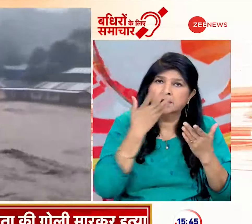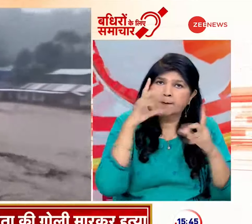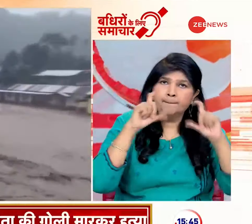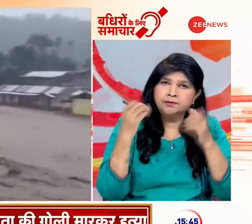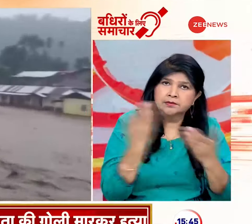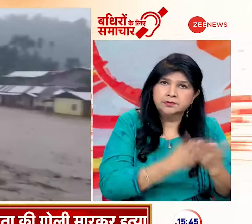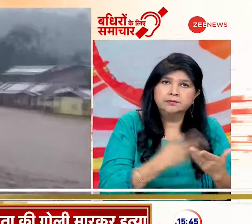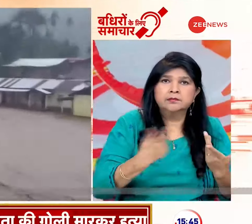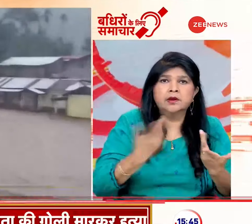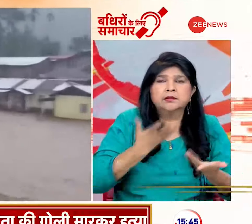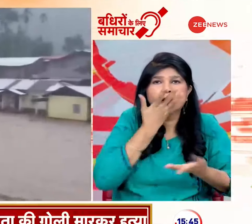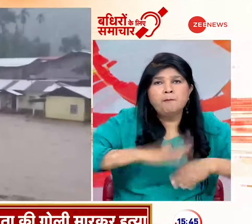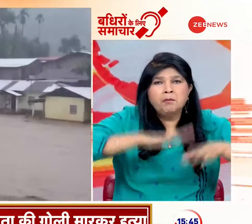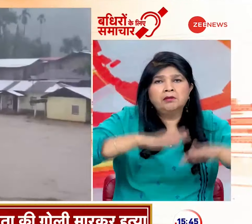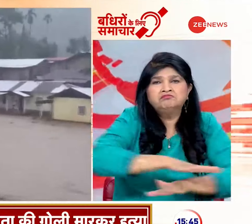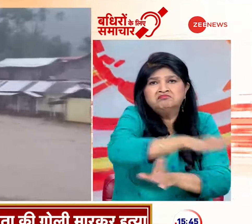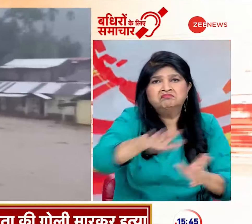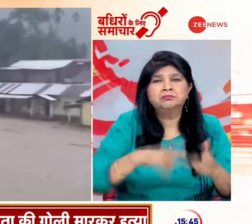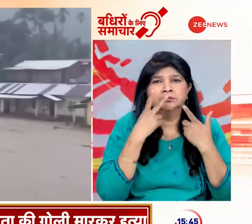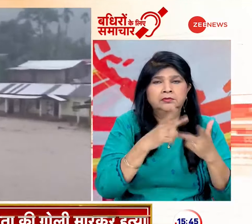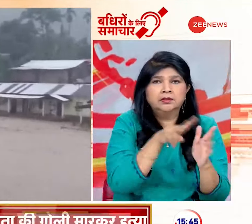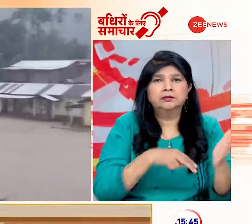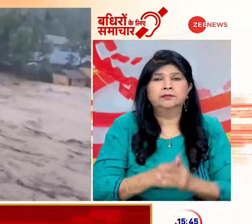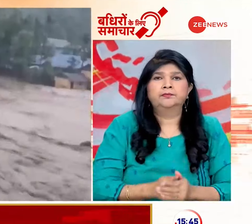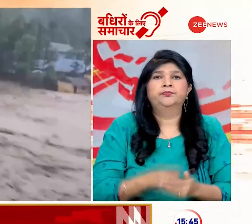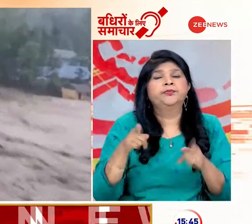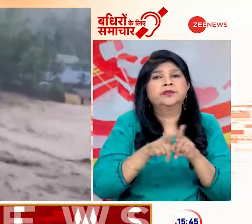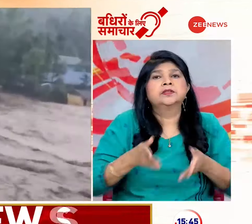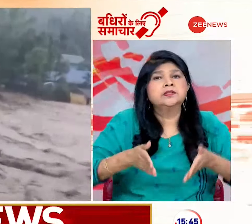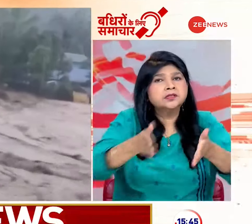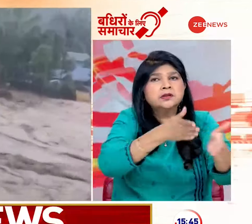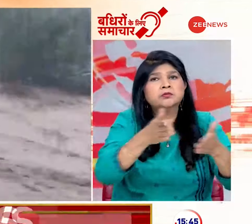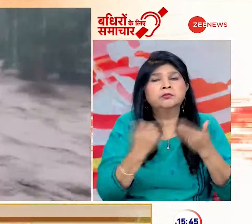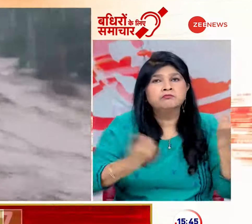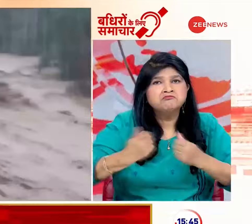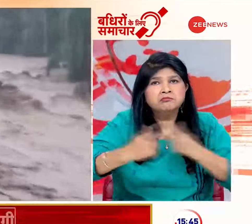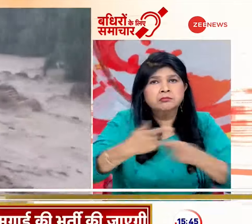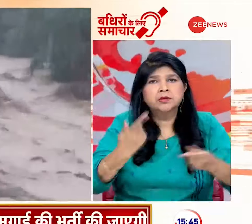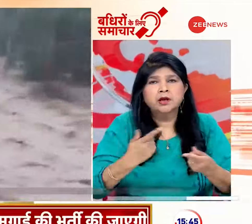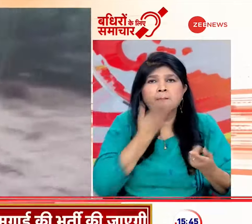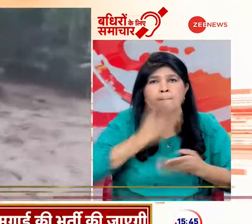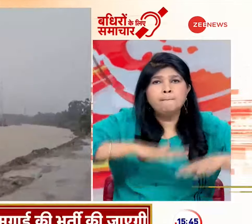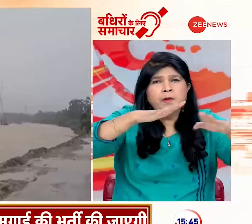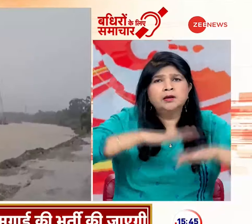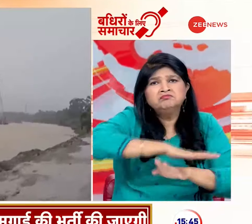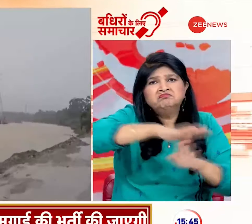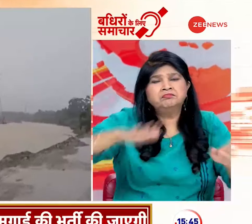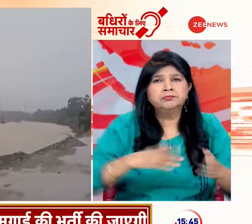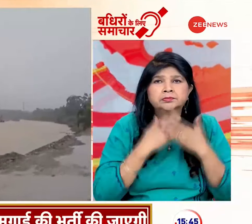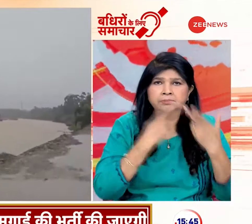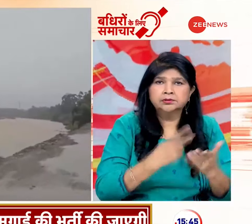आई उसमें हर तरफ तबाही का मंजर नजर आया। वहां की सड़कों पर हर तरफ सैलाब देखने को